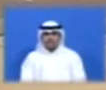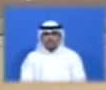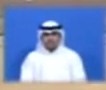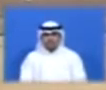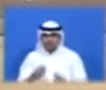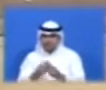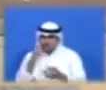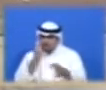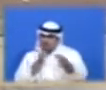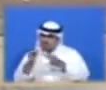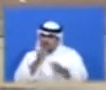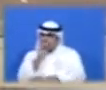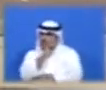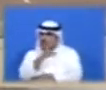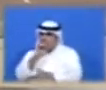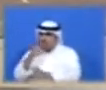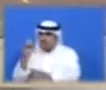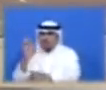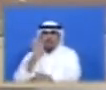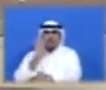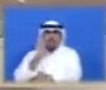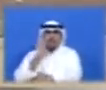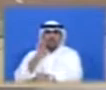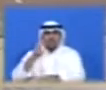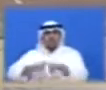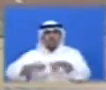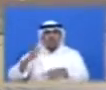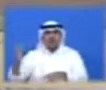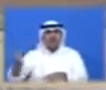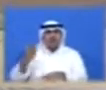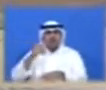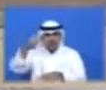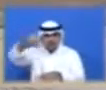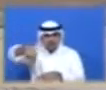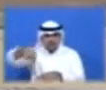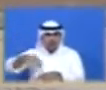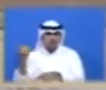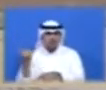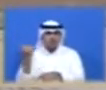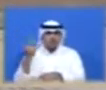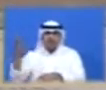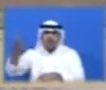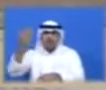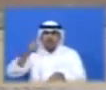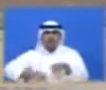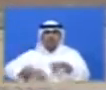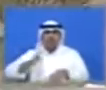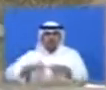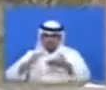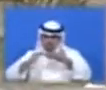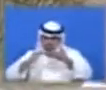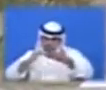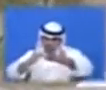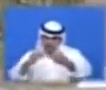ضمن خطة مواجهة الحالات الطارئة في دولة الكويت في مواجهة الأخطار الإشعاعية والنووية،